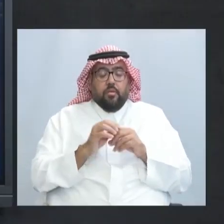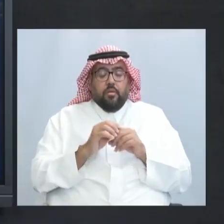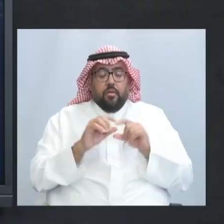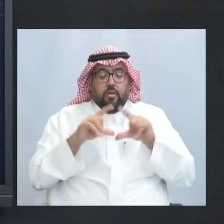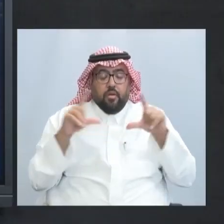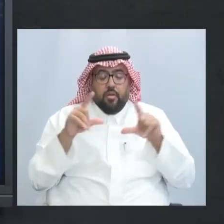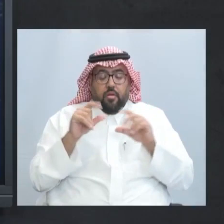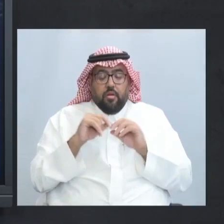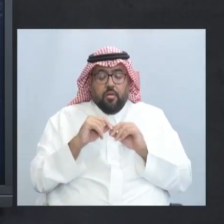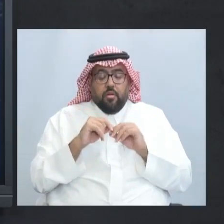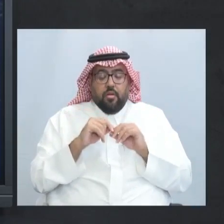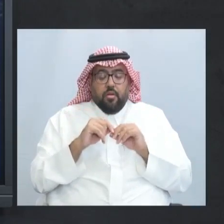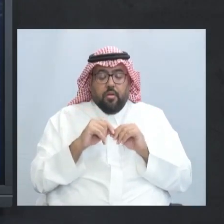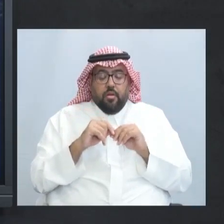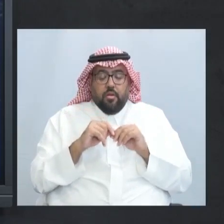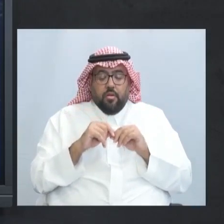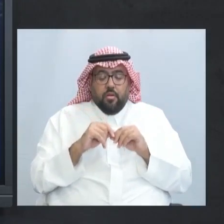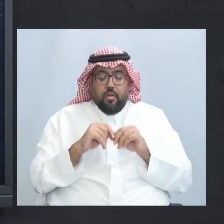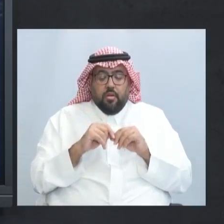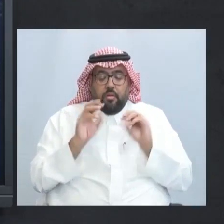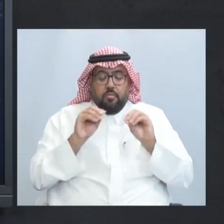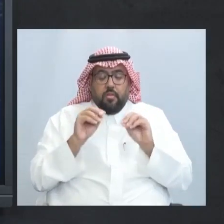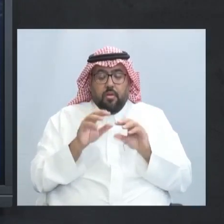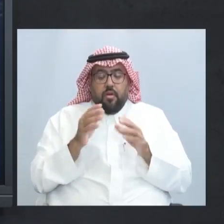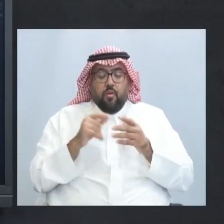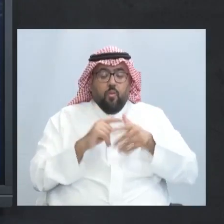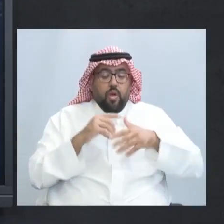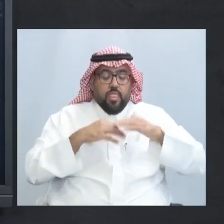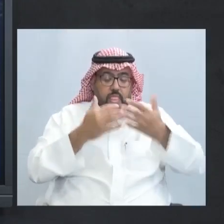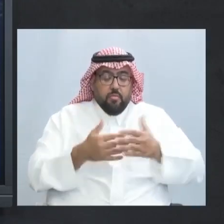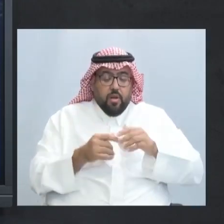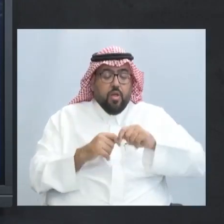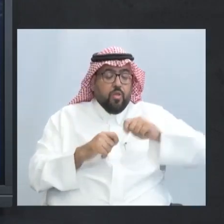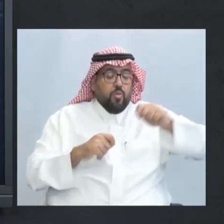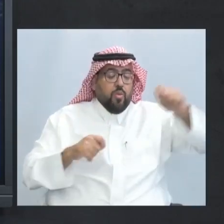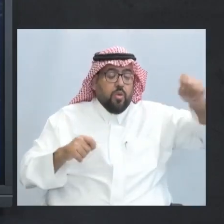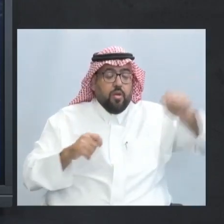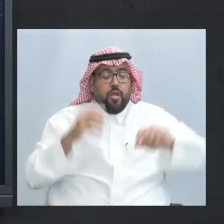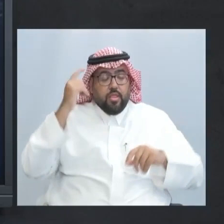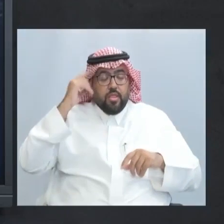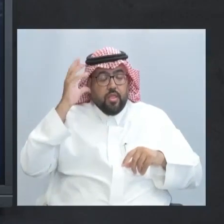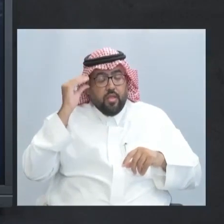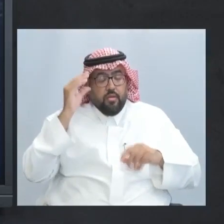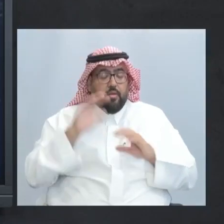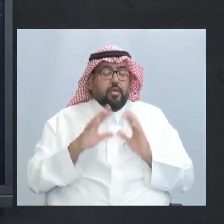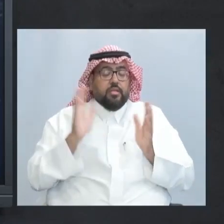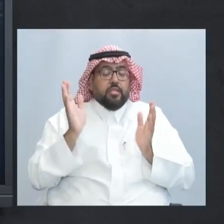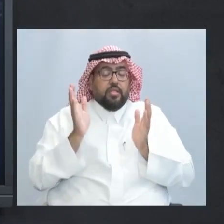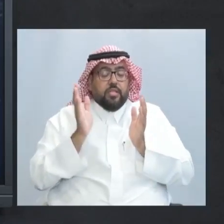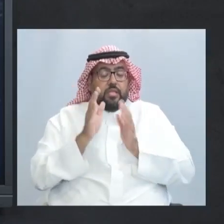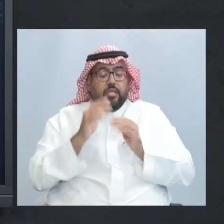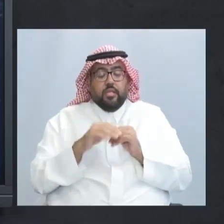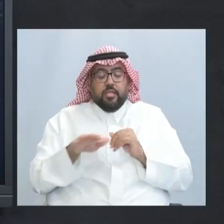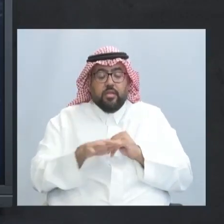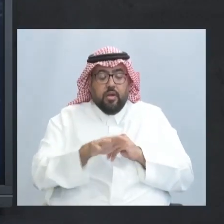حجم الحيوان ف اذا كان حجم الحيوان ثدي كبيرا فان فتره الحمل تكون اكبر الدماغ اصغر حجما في الزواحف الطيور